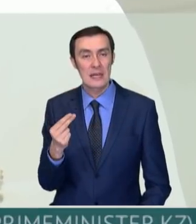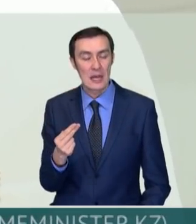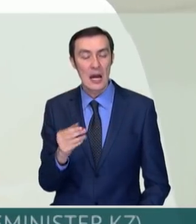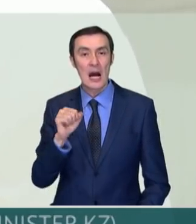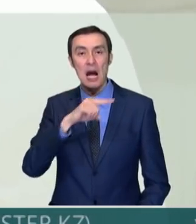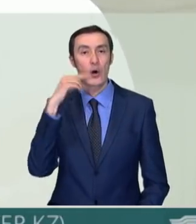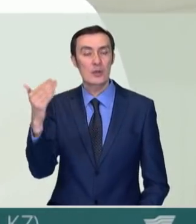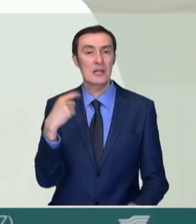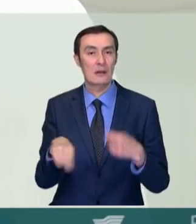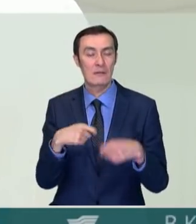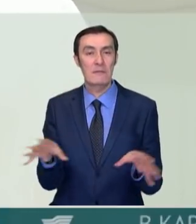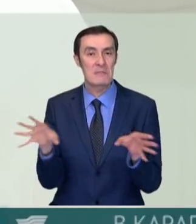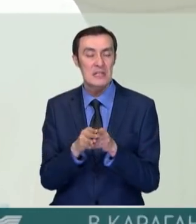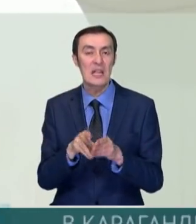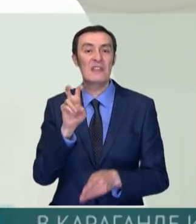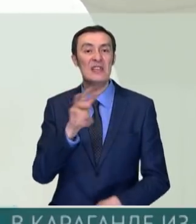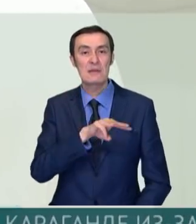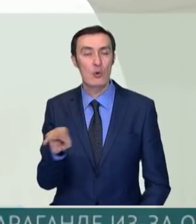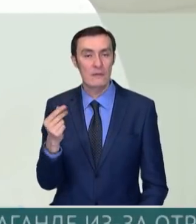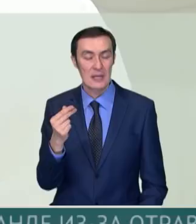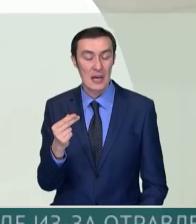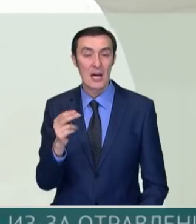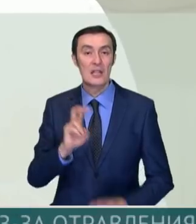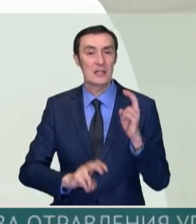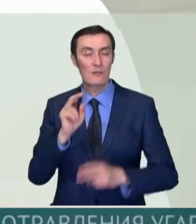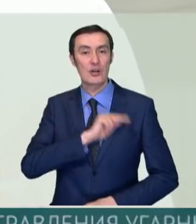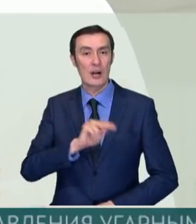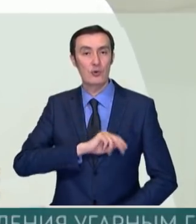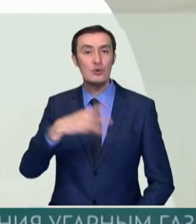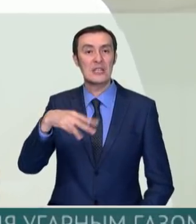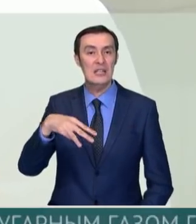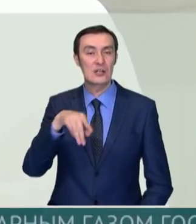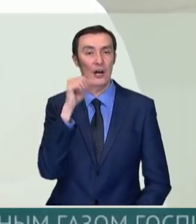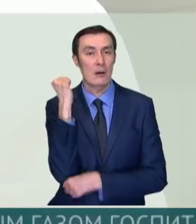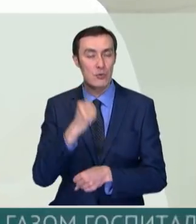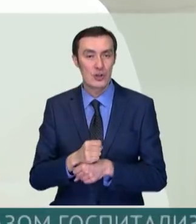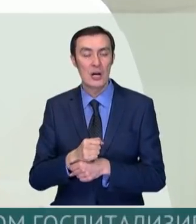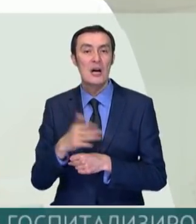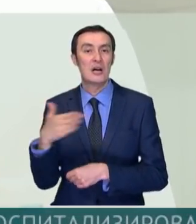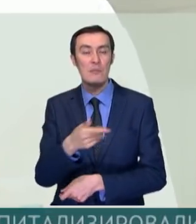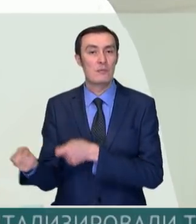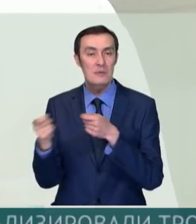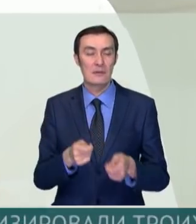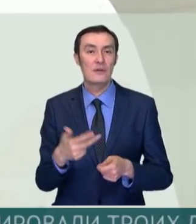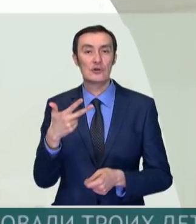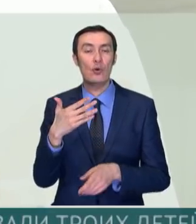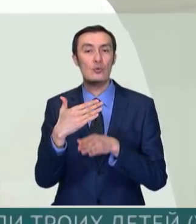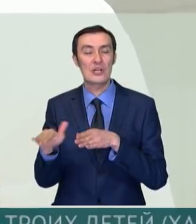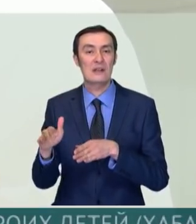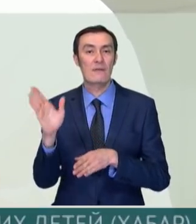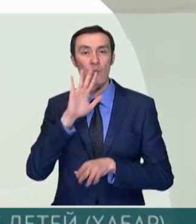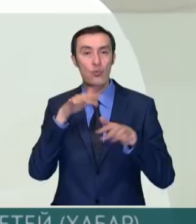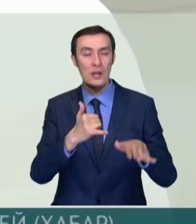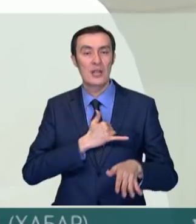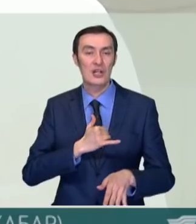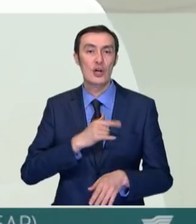с Россией наторговали на 200 миллионов тенге. На заводе трудится 30 человек. Сырье поставляет с 3 участков Аральского моря, где